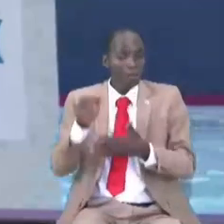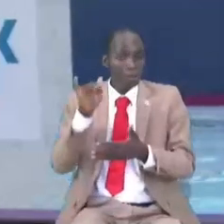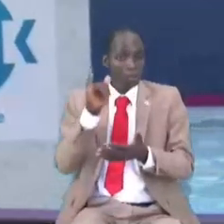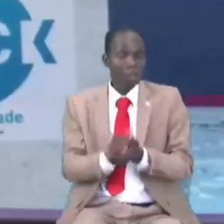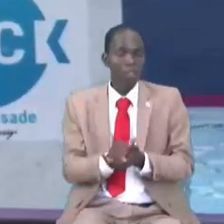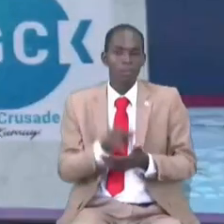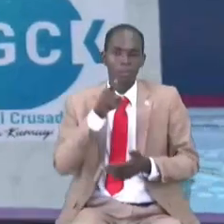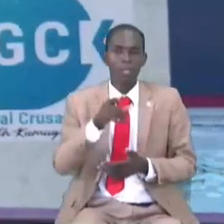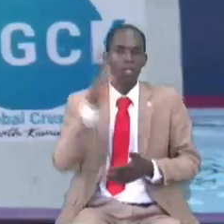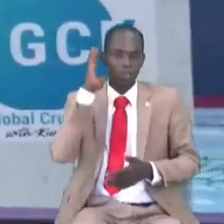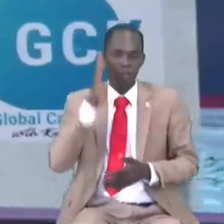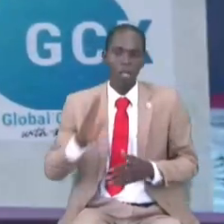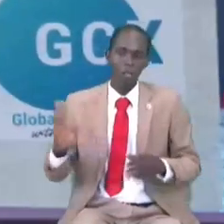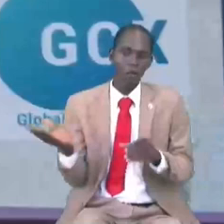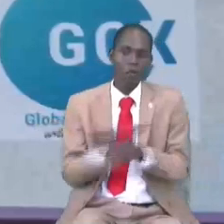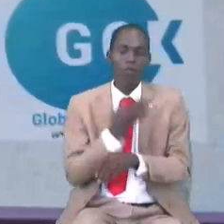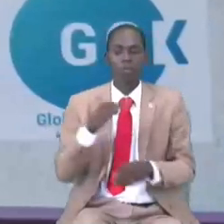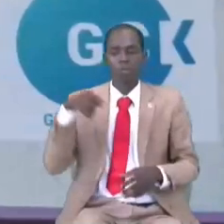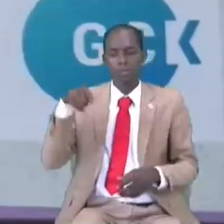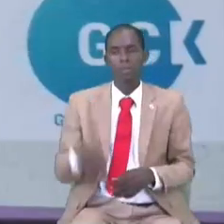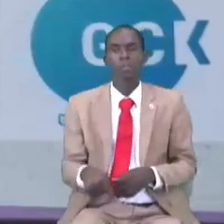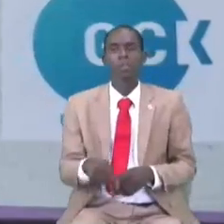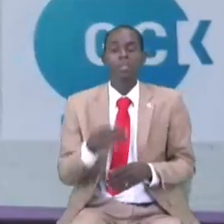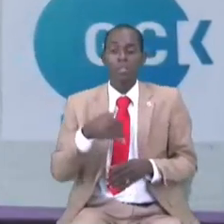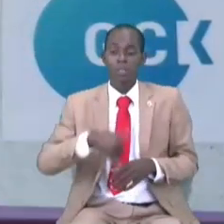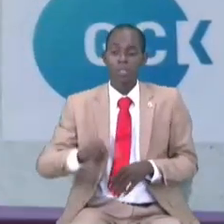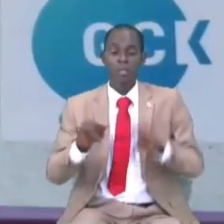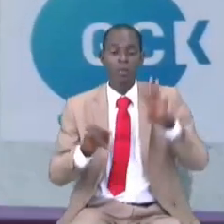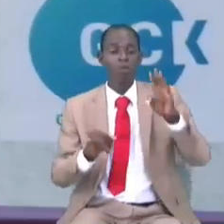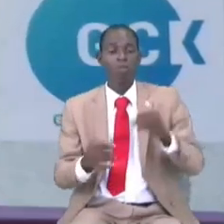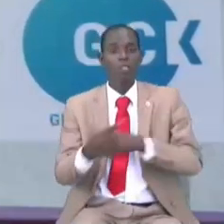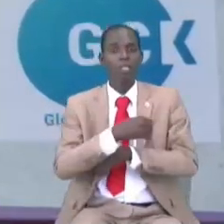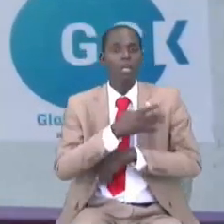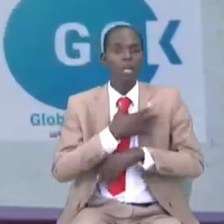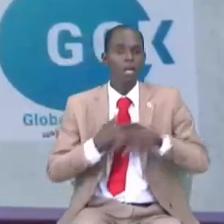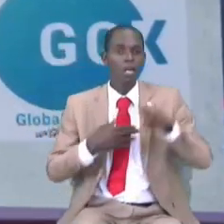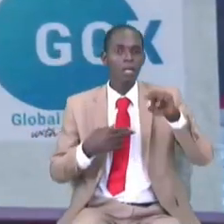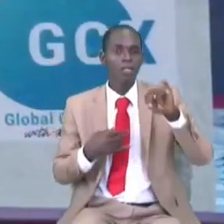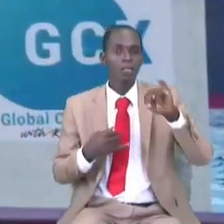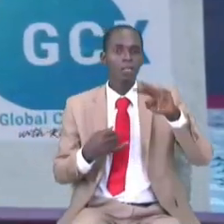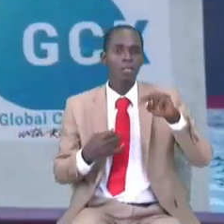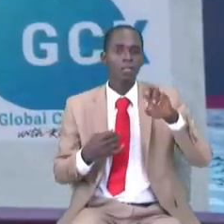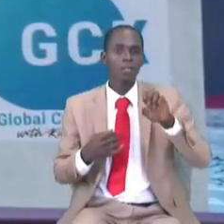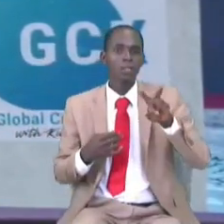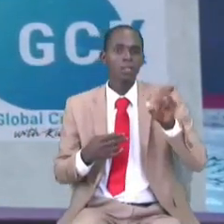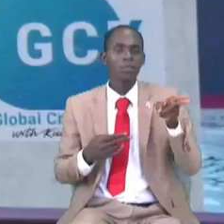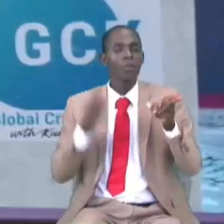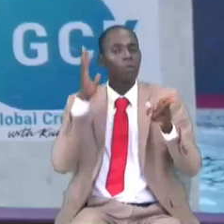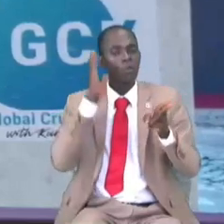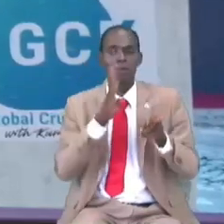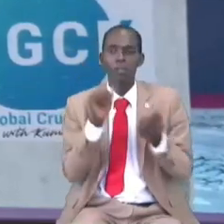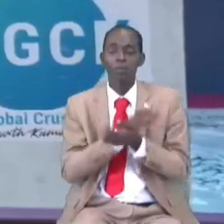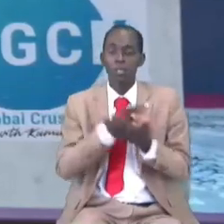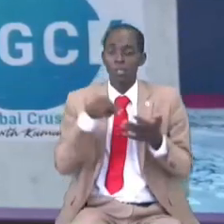Oui, 40 jours et Ninive sera détruite. Cette période de 40 jours, s'ils se